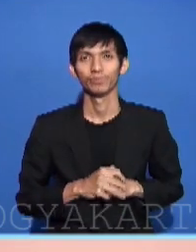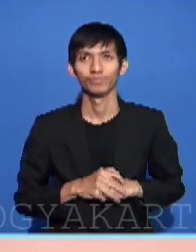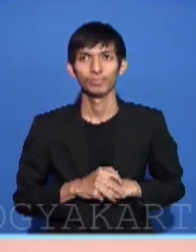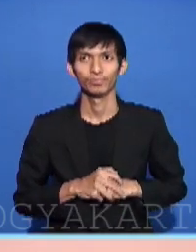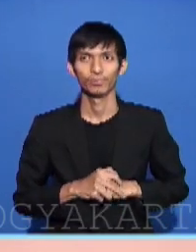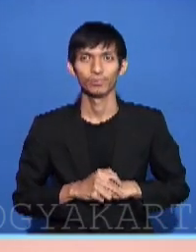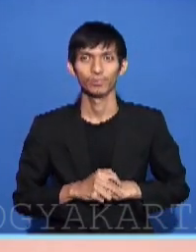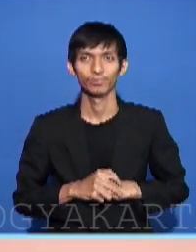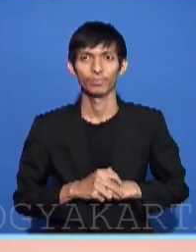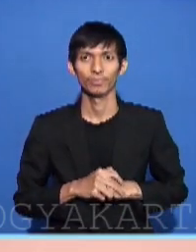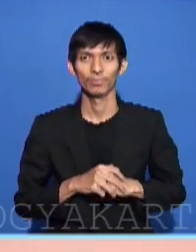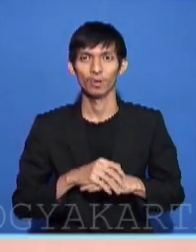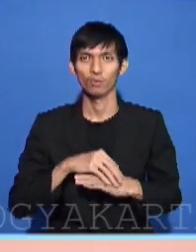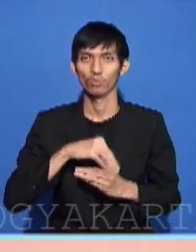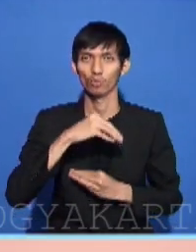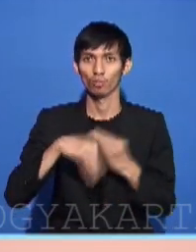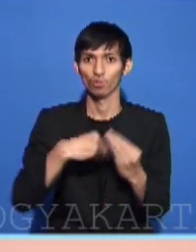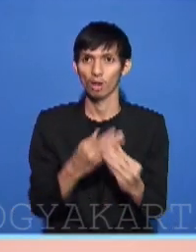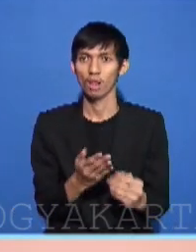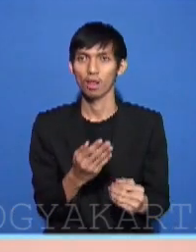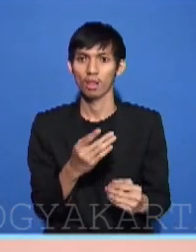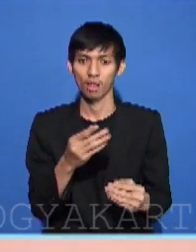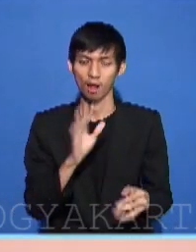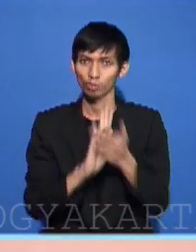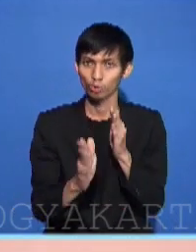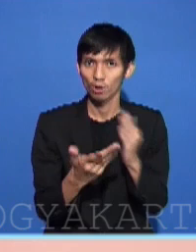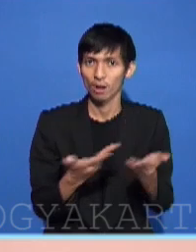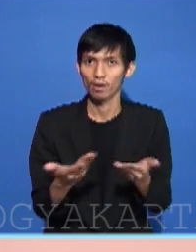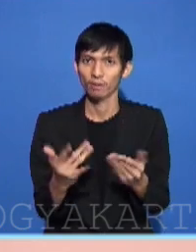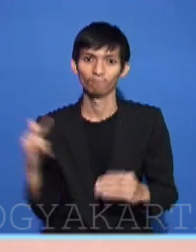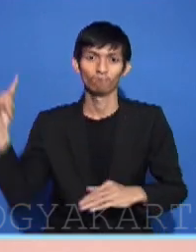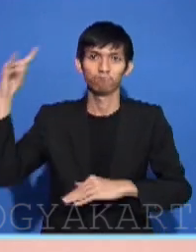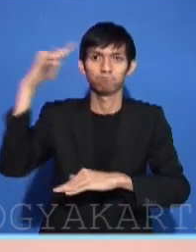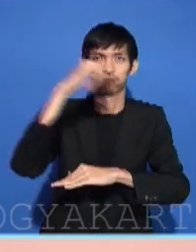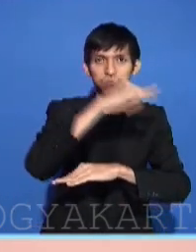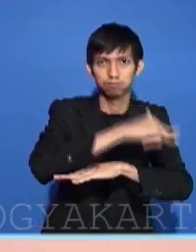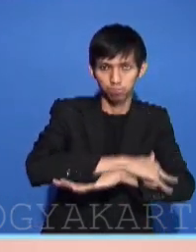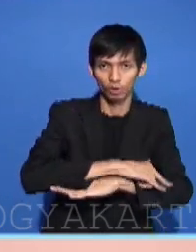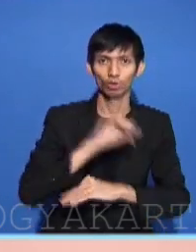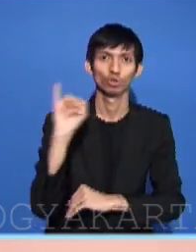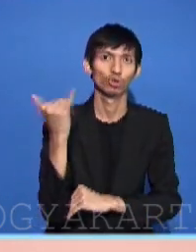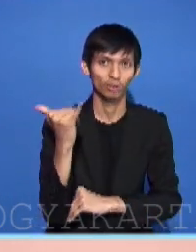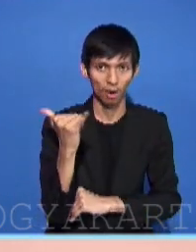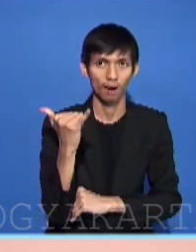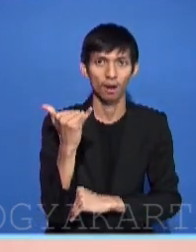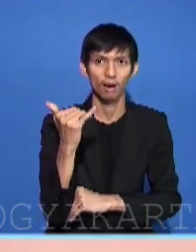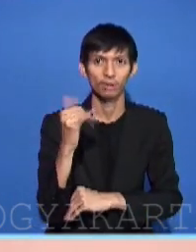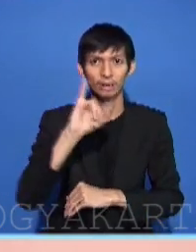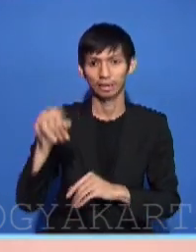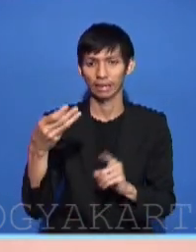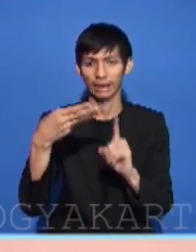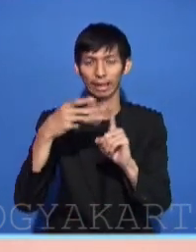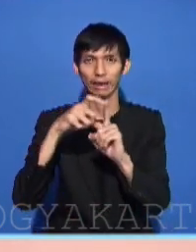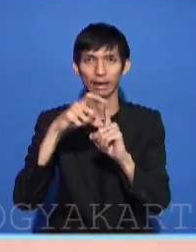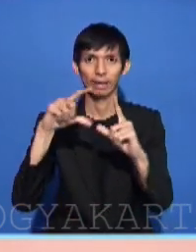calon jamaah umroh kini bisa langsung memanfaatkan layanan direct flight atau penerbangan langsung ke Jeddah, Arab Saudi melalui Bandara Yogyakarta